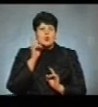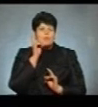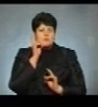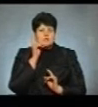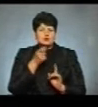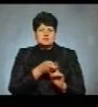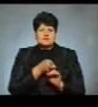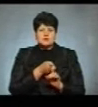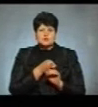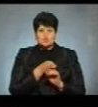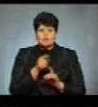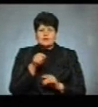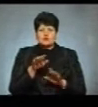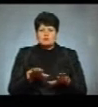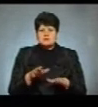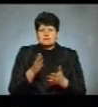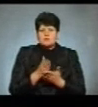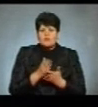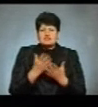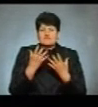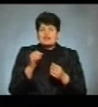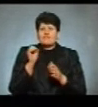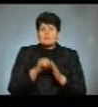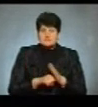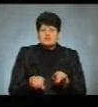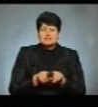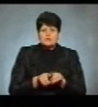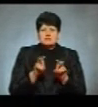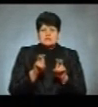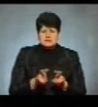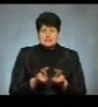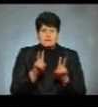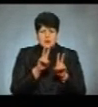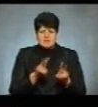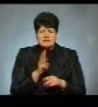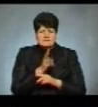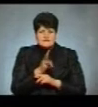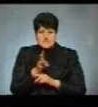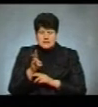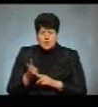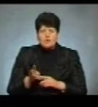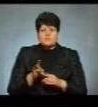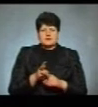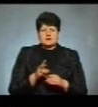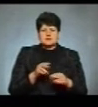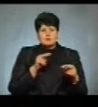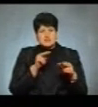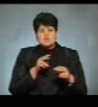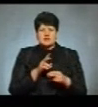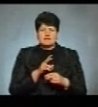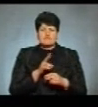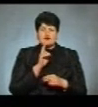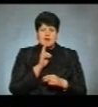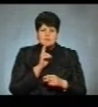між підсудними, їхнього місця перебування в день вбивства. Також на засідання переглянули відео з камер спостереження окременці, на яких був присутній один